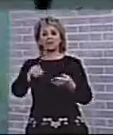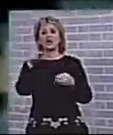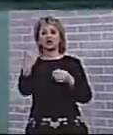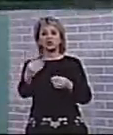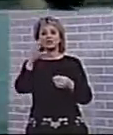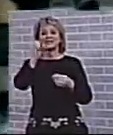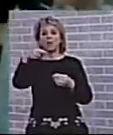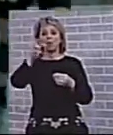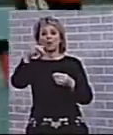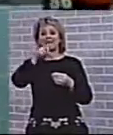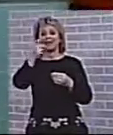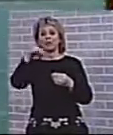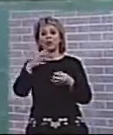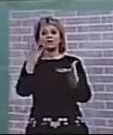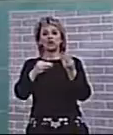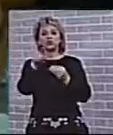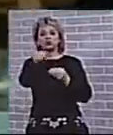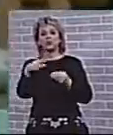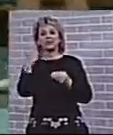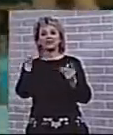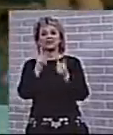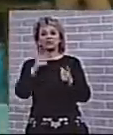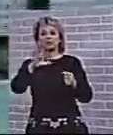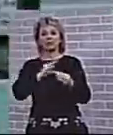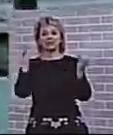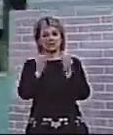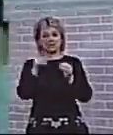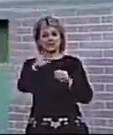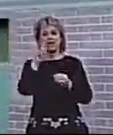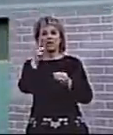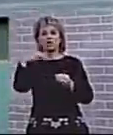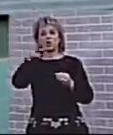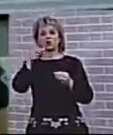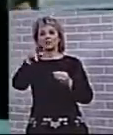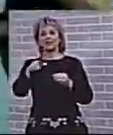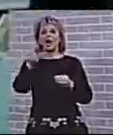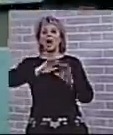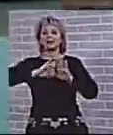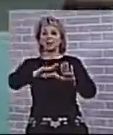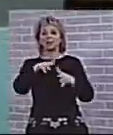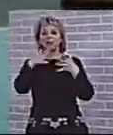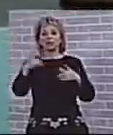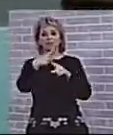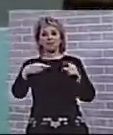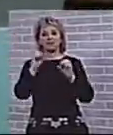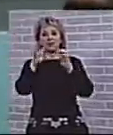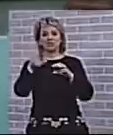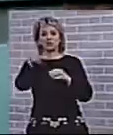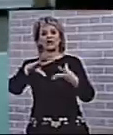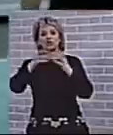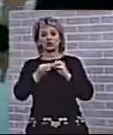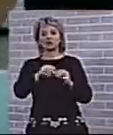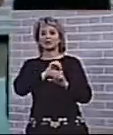ее тезки Самохиной, на счету которой в первой встрече было 10. Катрин Лунде в итоге отобьет больше половины бросков.